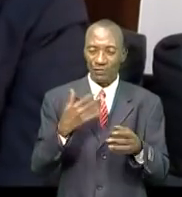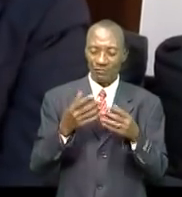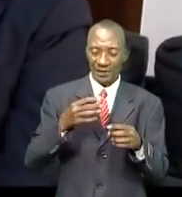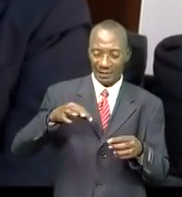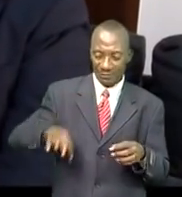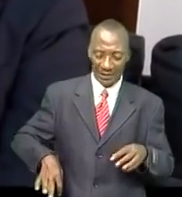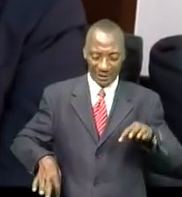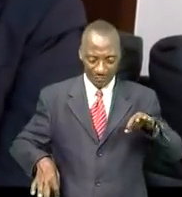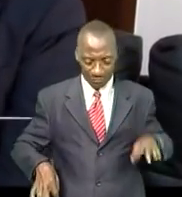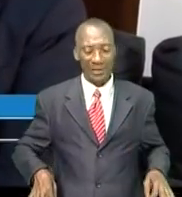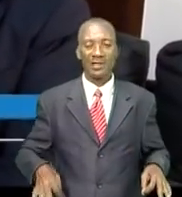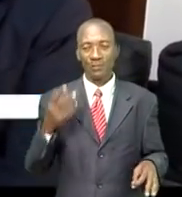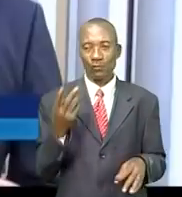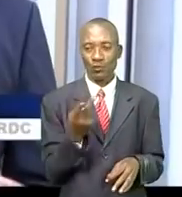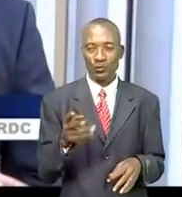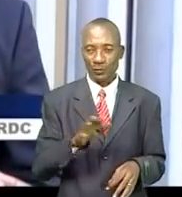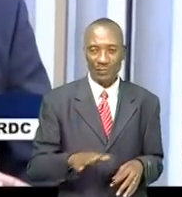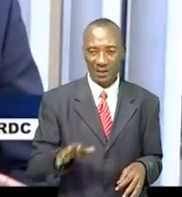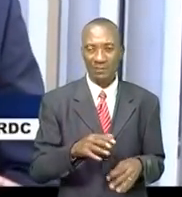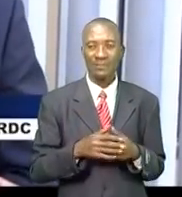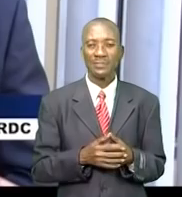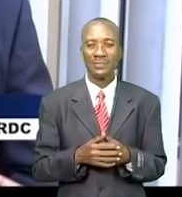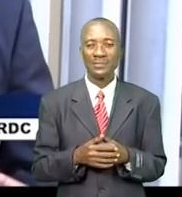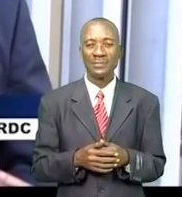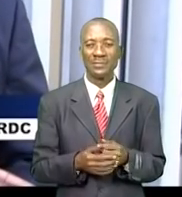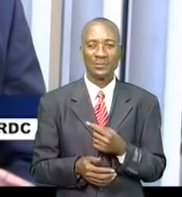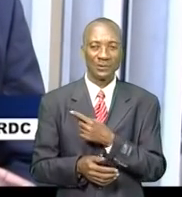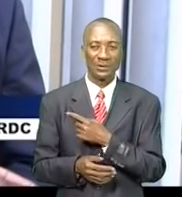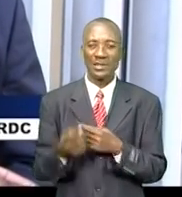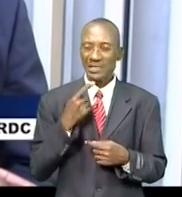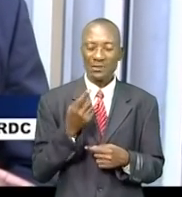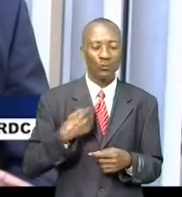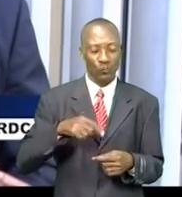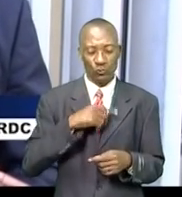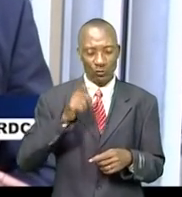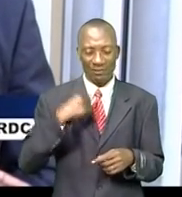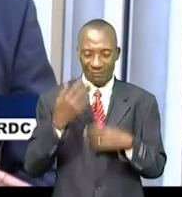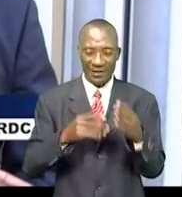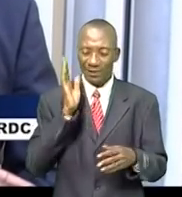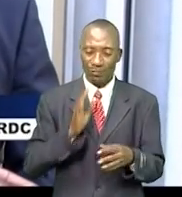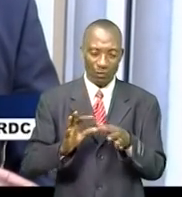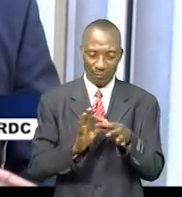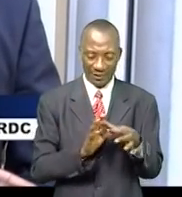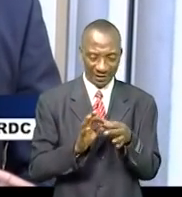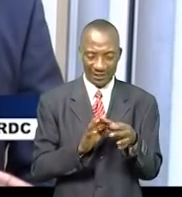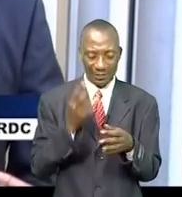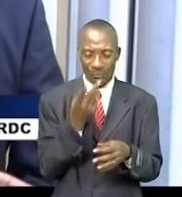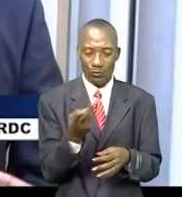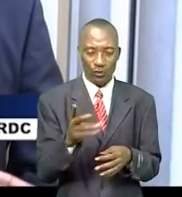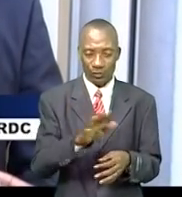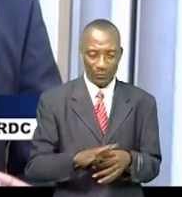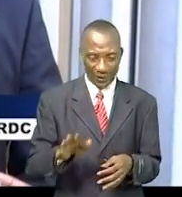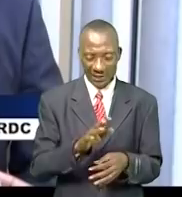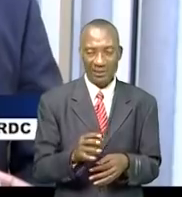Lumumba et celui de Jeanne d'Arc. Ensuite, compte tenu de l'étroitesse des liens de partenariat qui unissent nos deux pays, je crois qu'il est important de